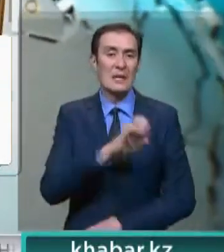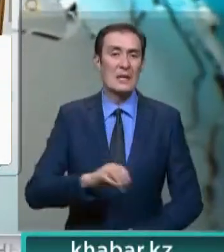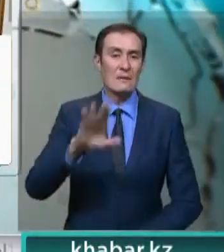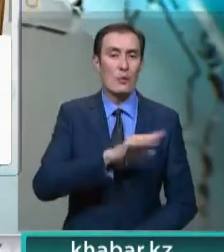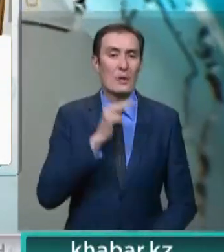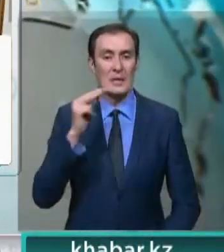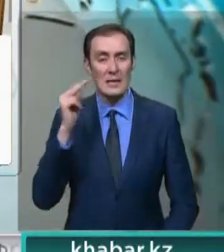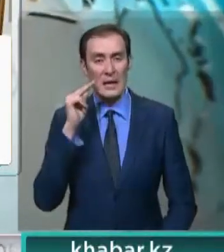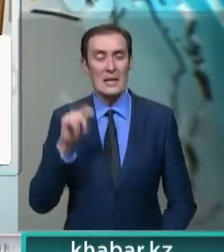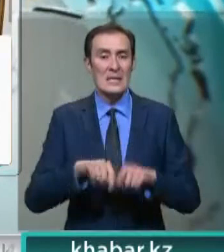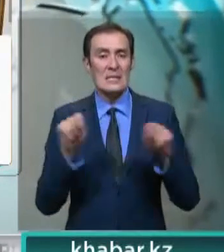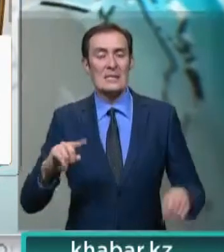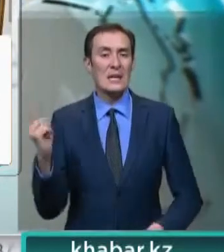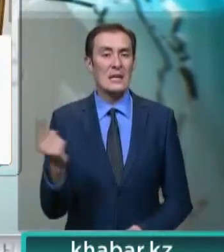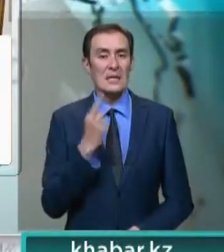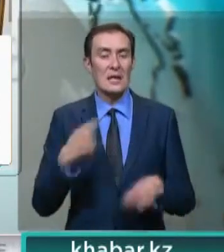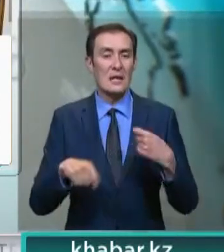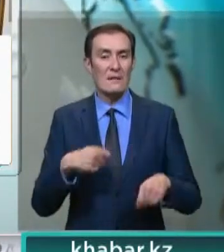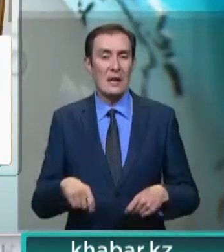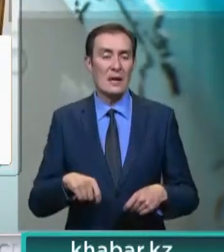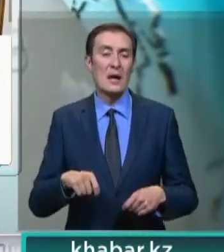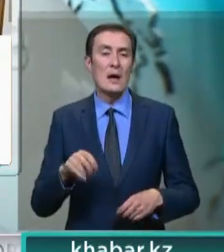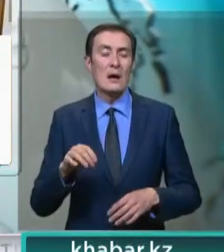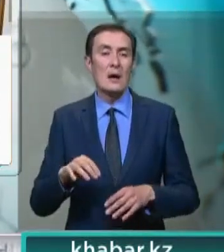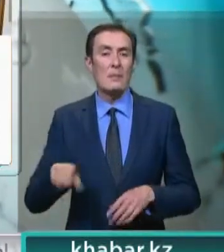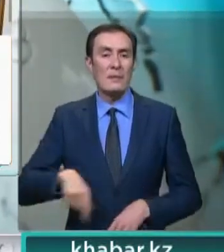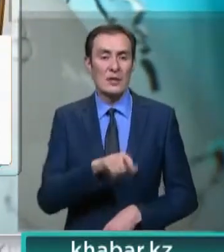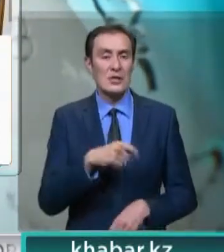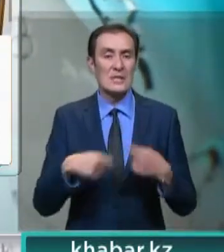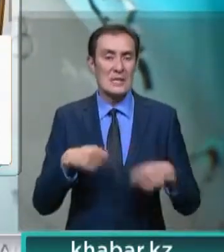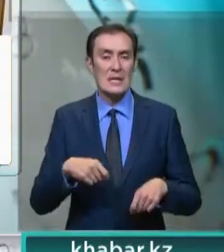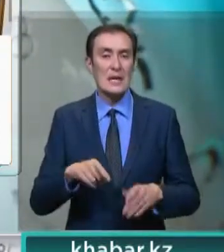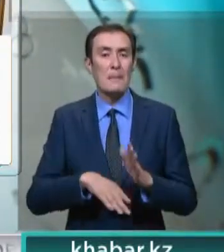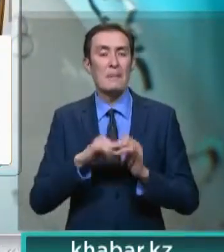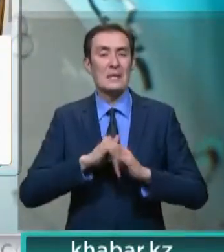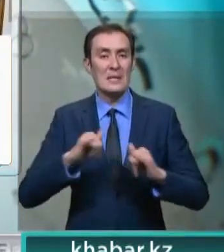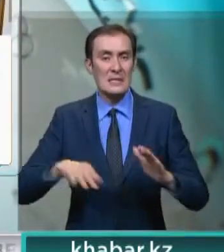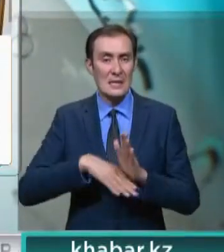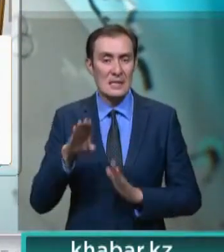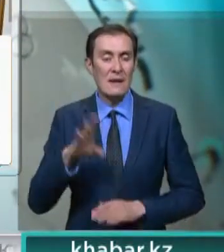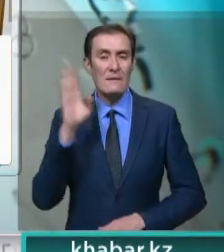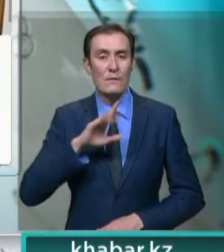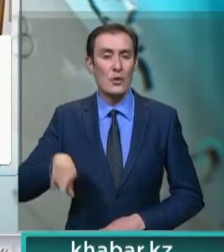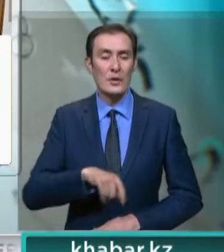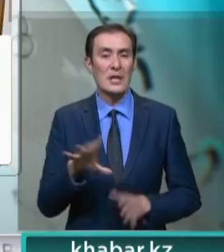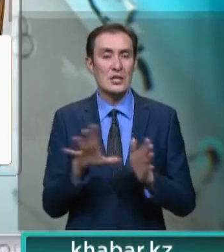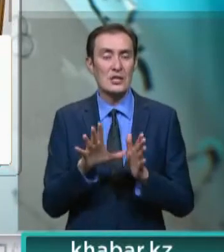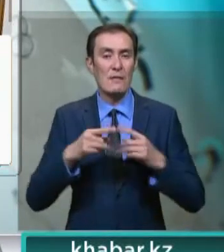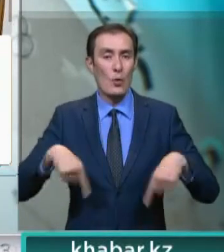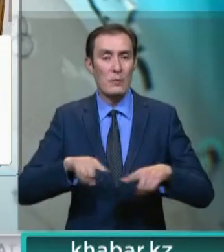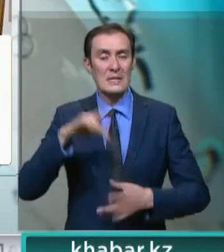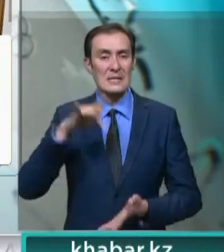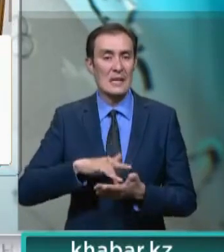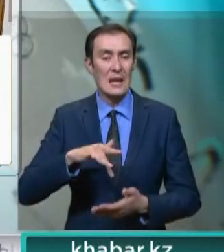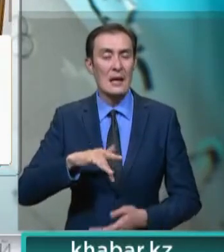Европа, Западный Китай, создание единой товаропроводящей сети и модернизация водно-энергетического комплекса